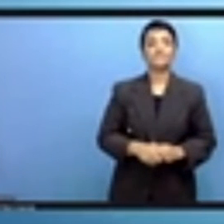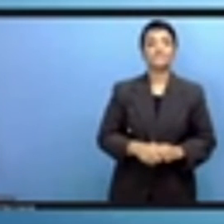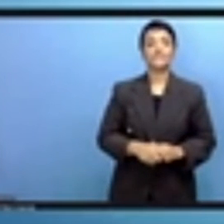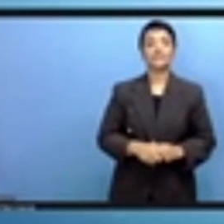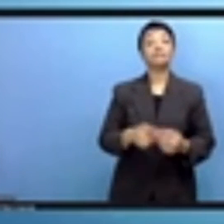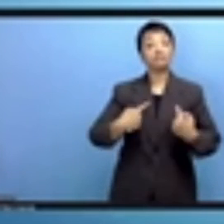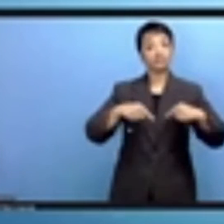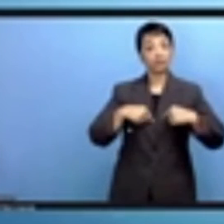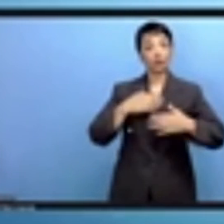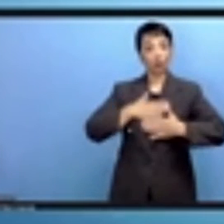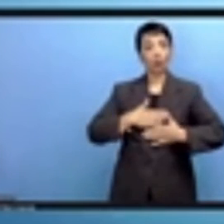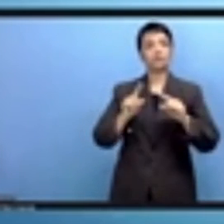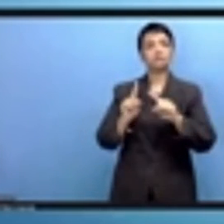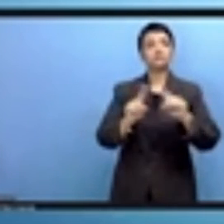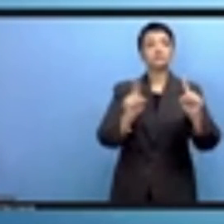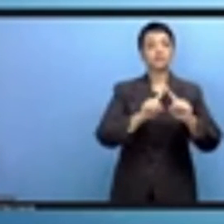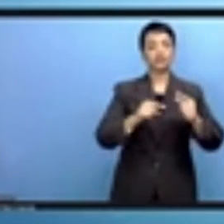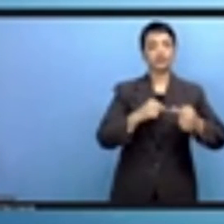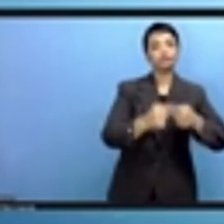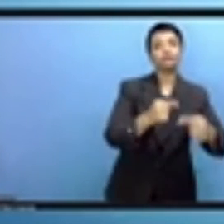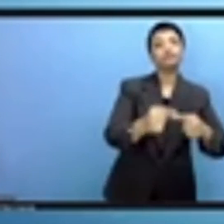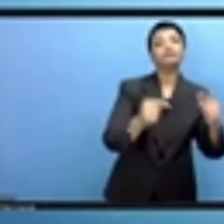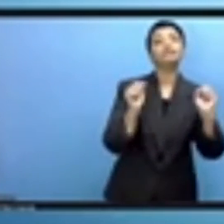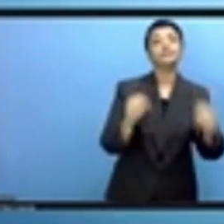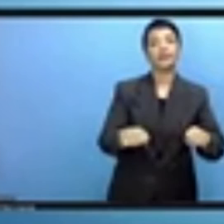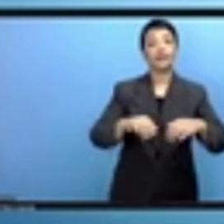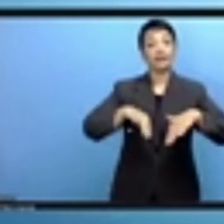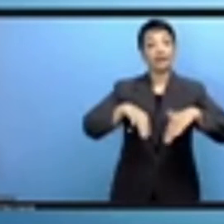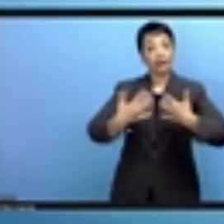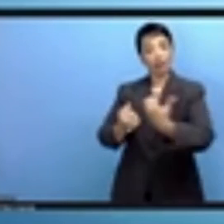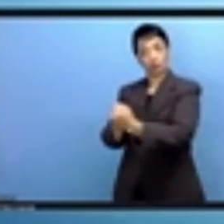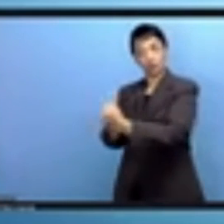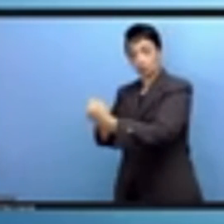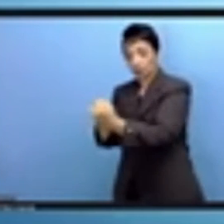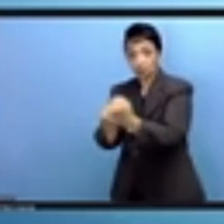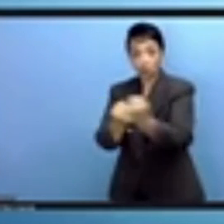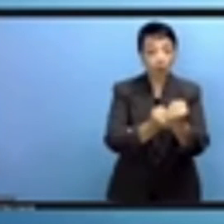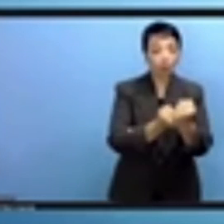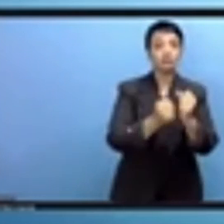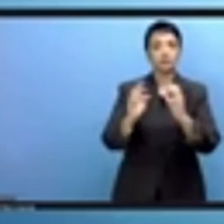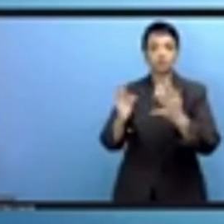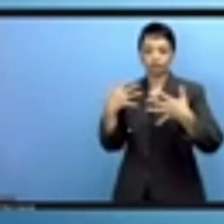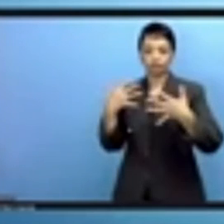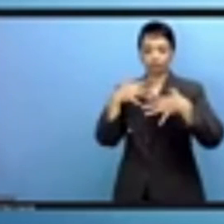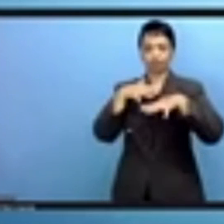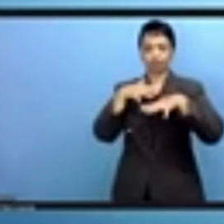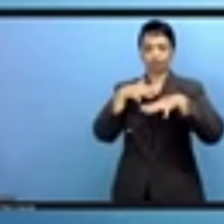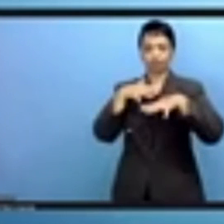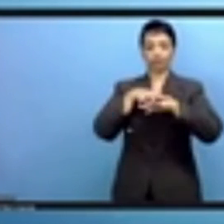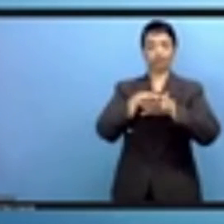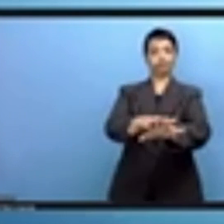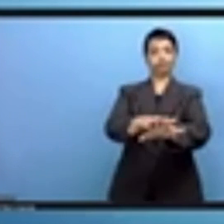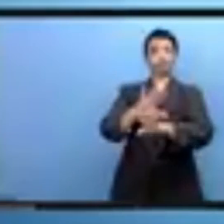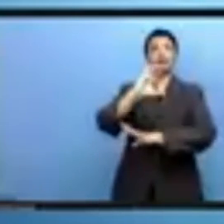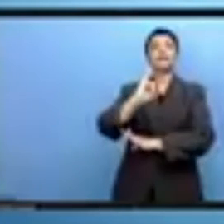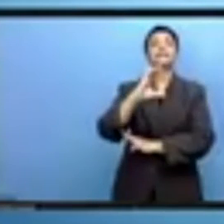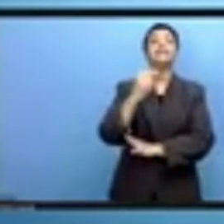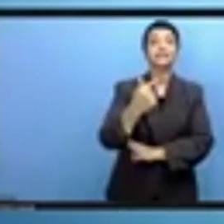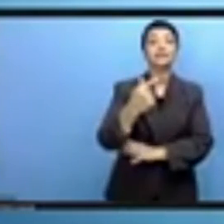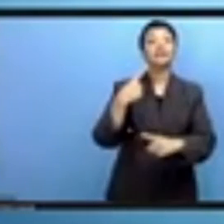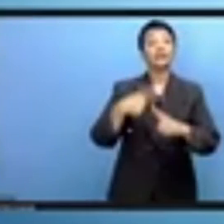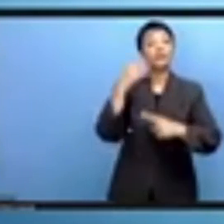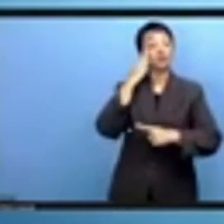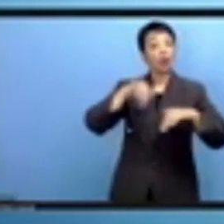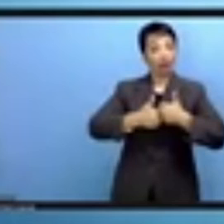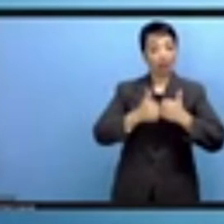的保持完整的主权，增加我们的工业化程度，拓展旅游业，使